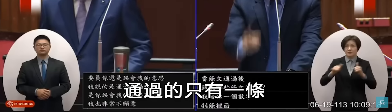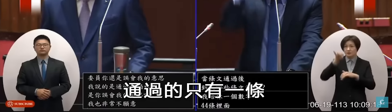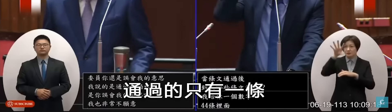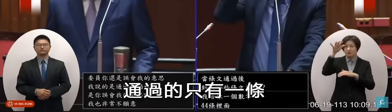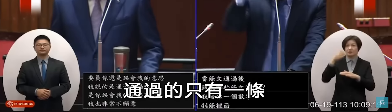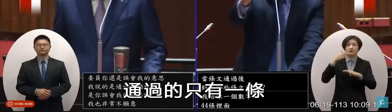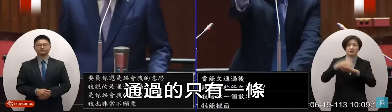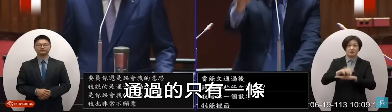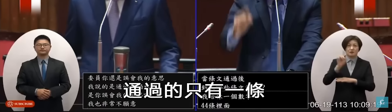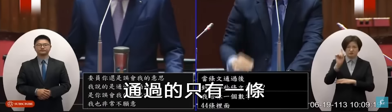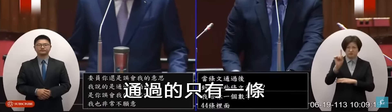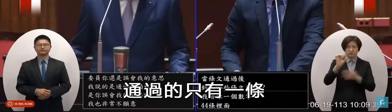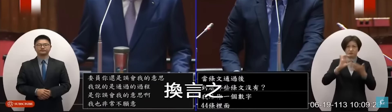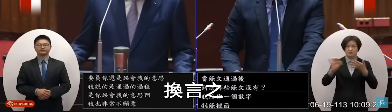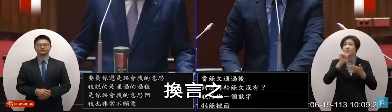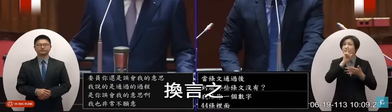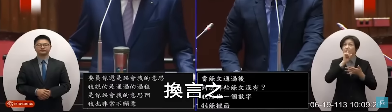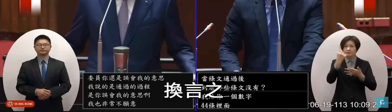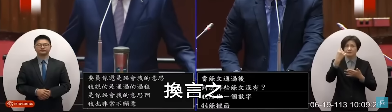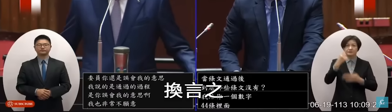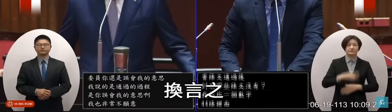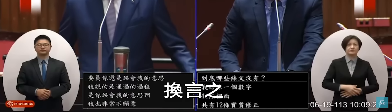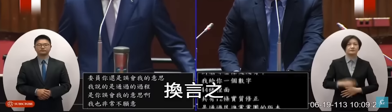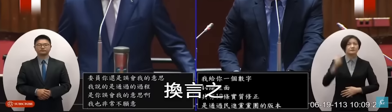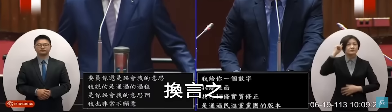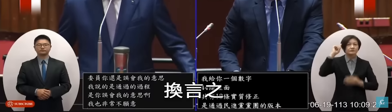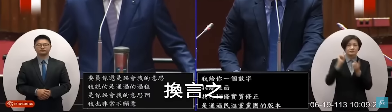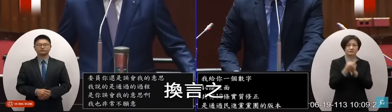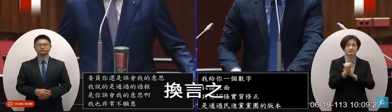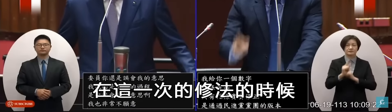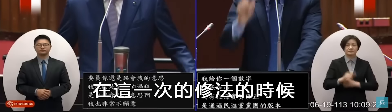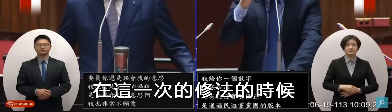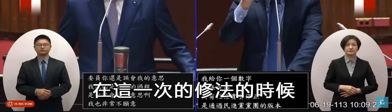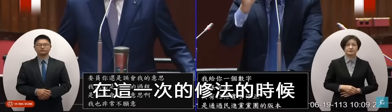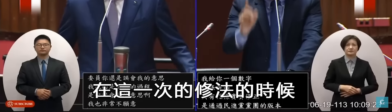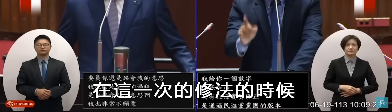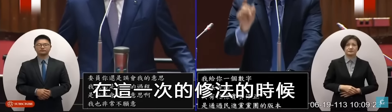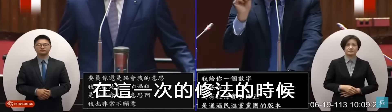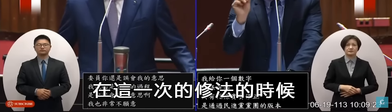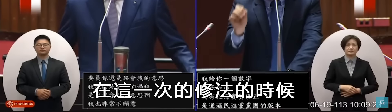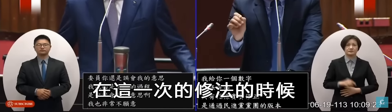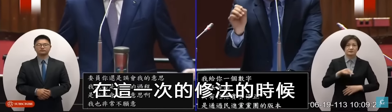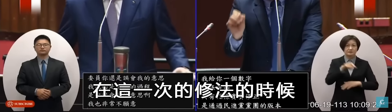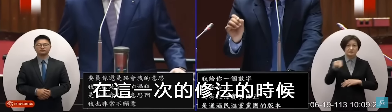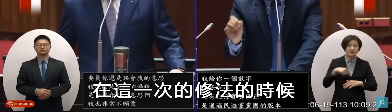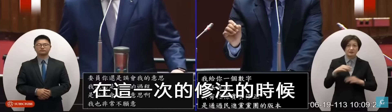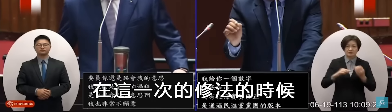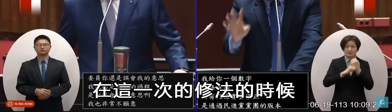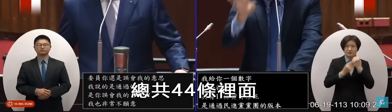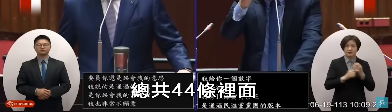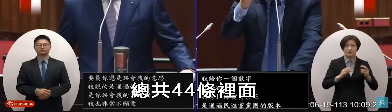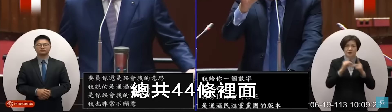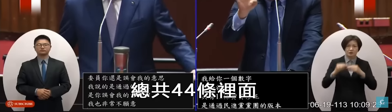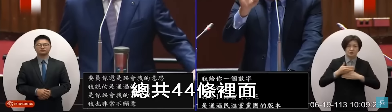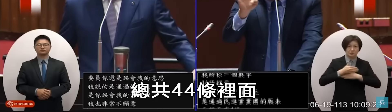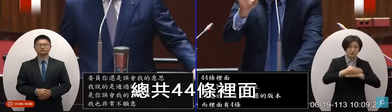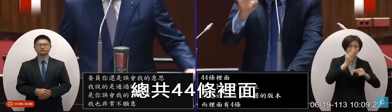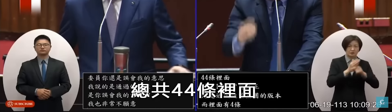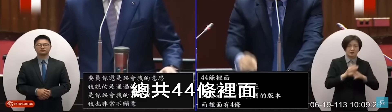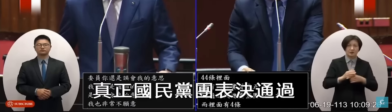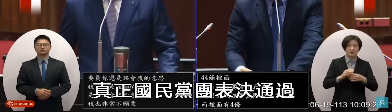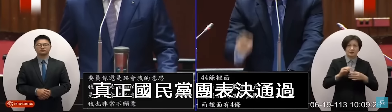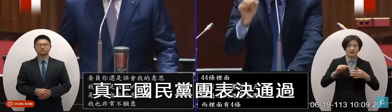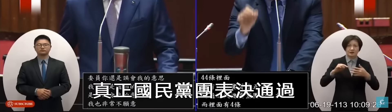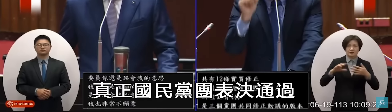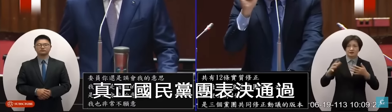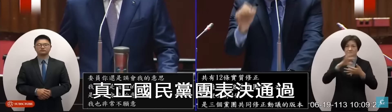通过的只有1条。换言之，在这一次的修法的时候，总共44条